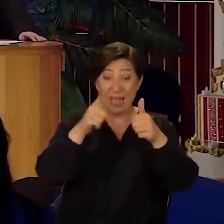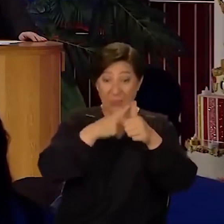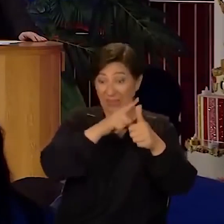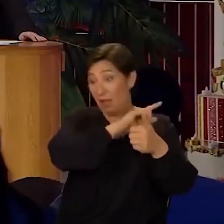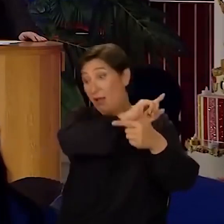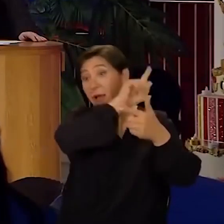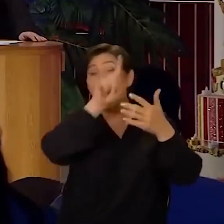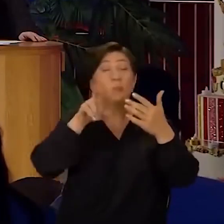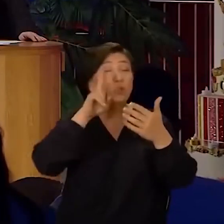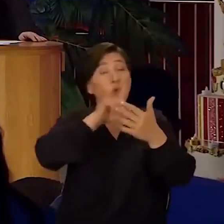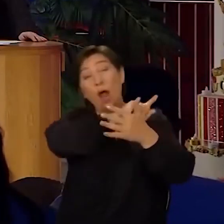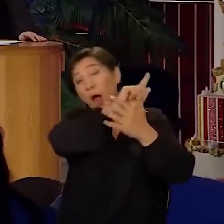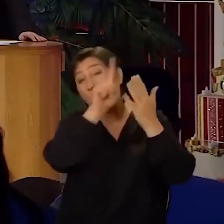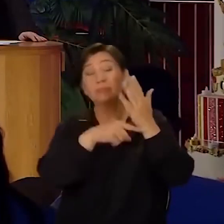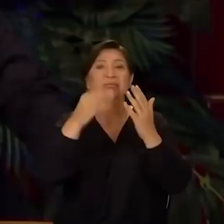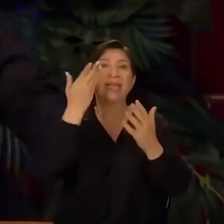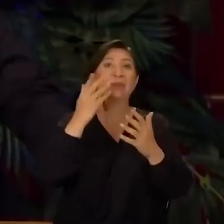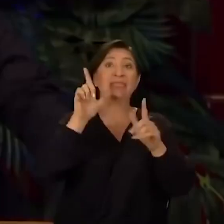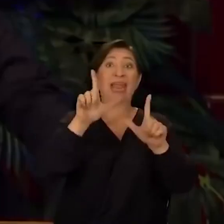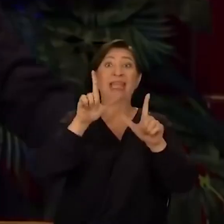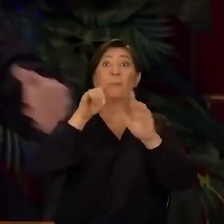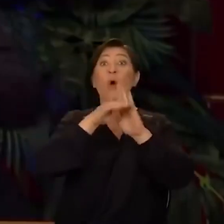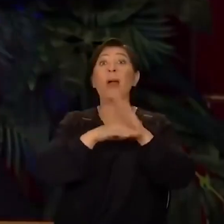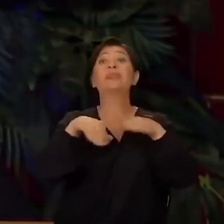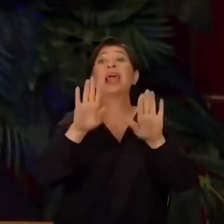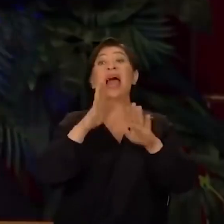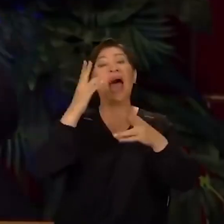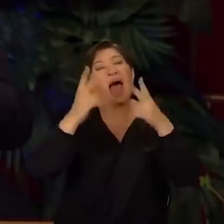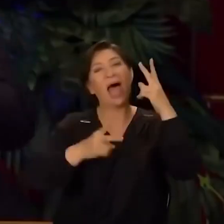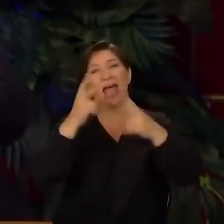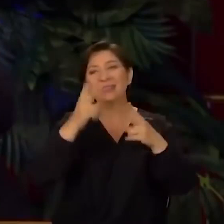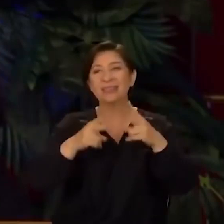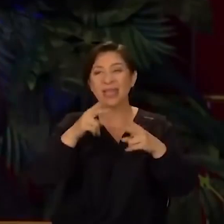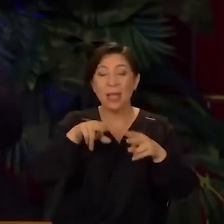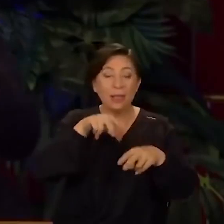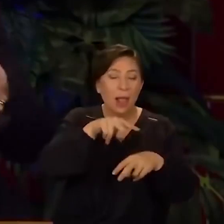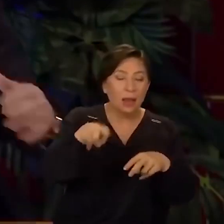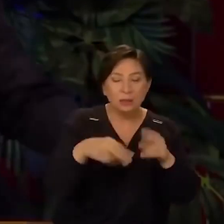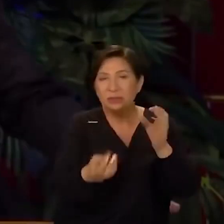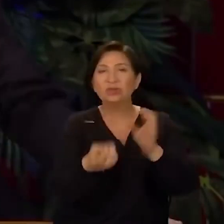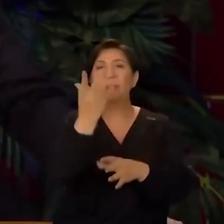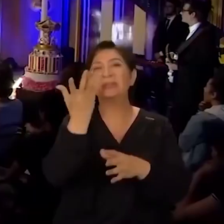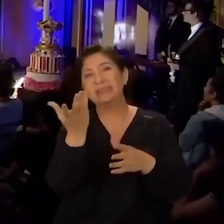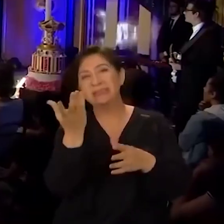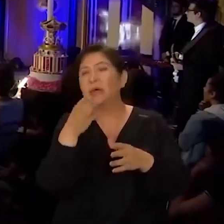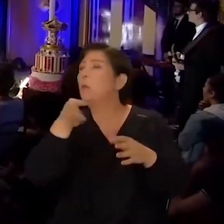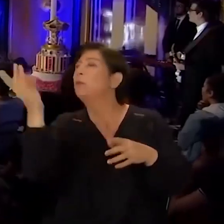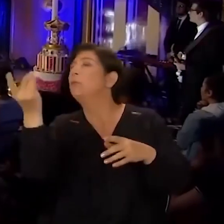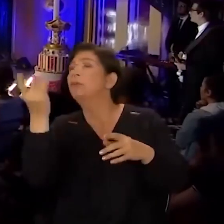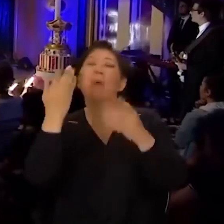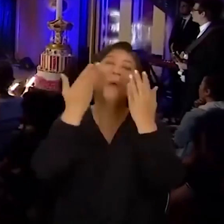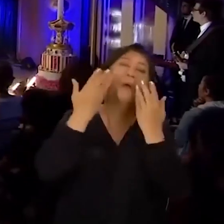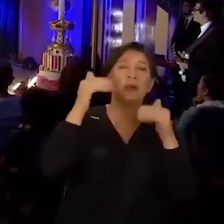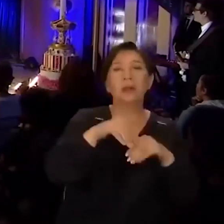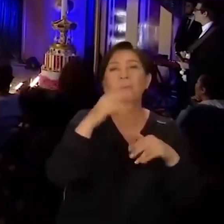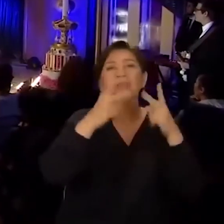başından sonuna kadar seyretmeniz gereken bir program değil Arada bir yerlerde de bakıp çıkabilirsiniz bazen